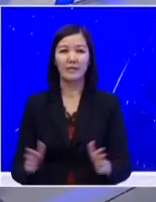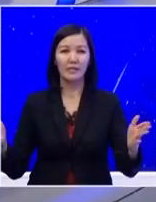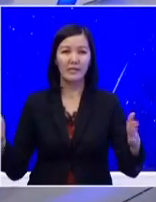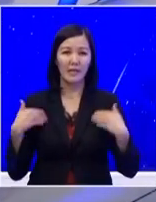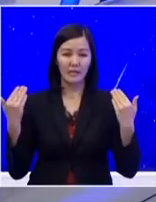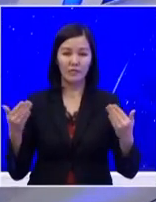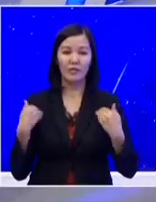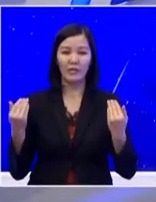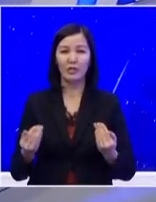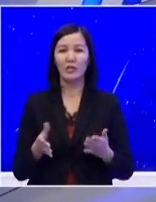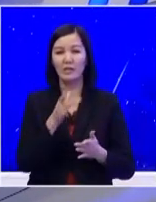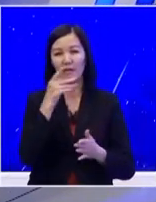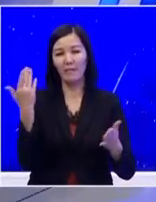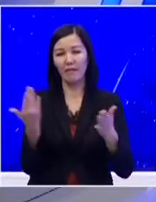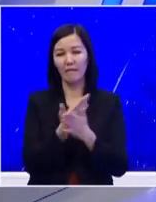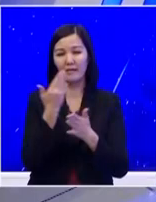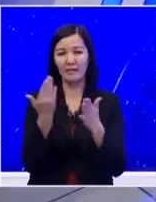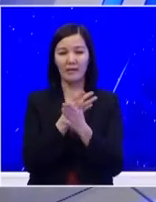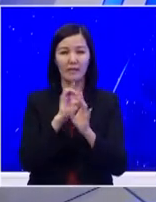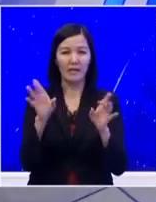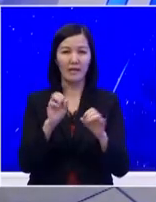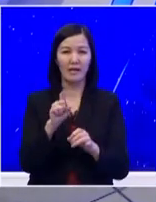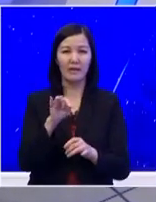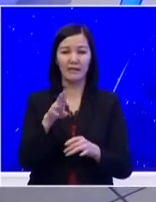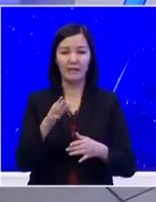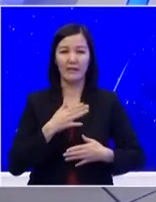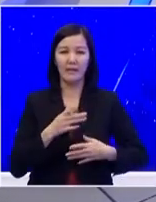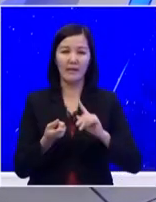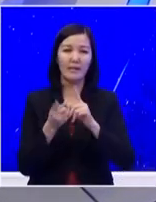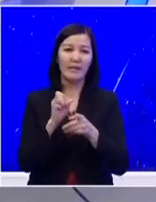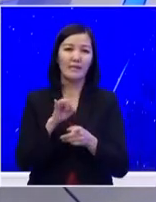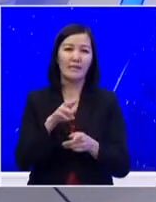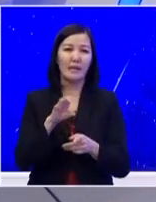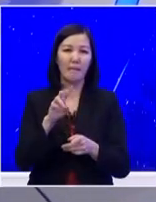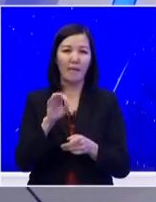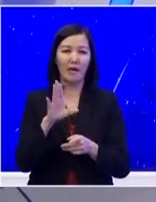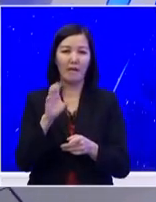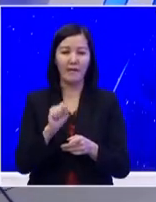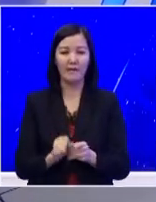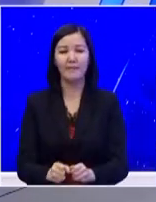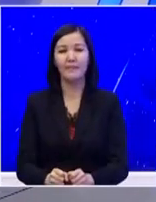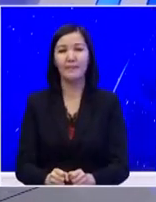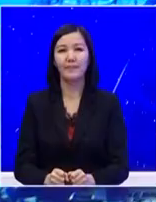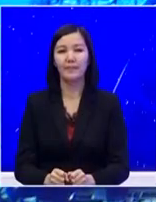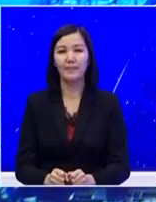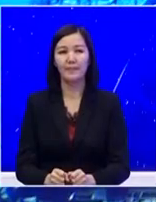Добрый вечер, в эфире телеканала ЖТСУ. Время новостей. С вами Азат Джумаханов, и сурдоперевод обеспечивает Айгуль Стамбекова.